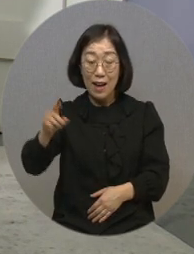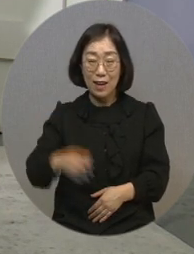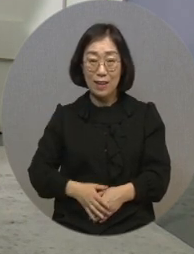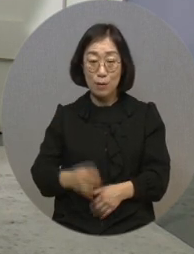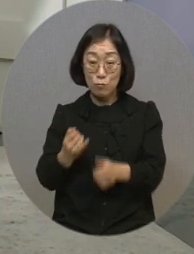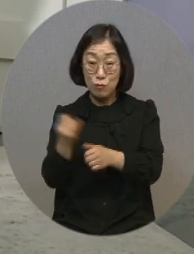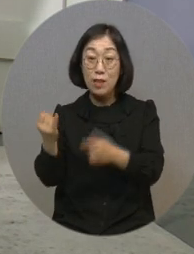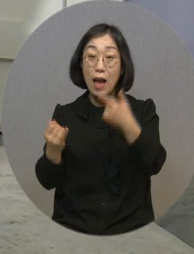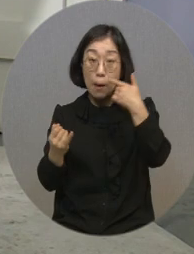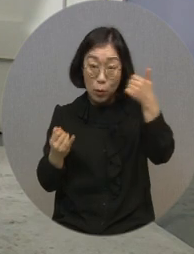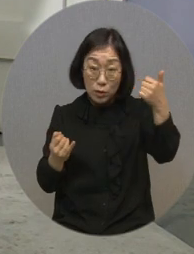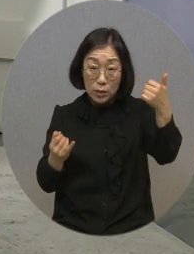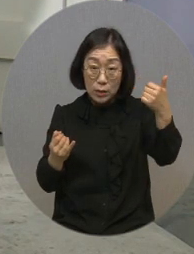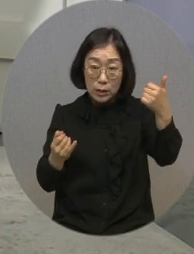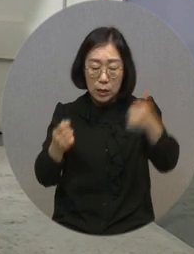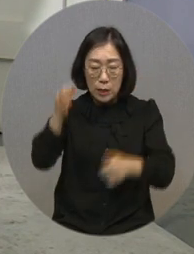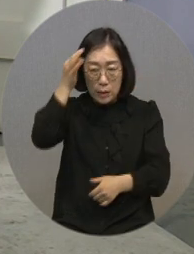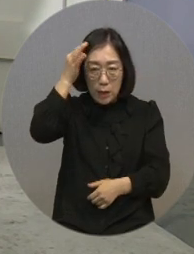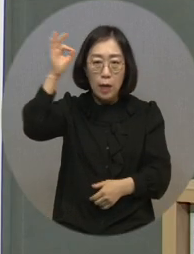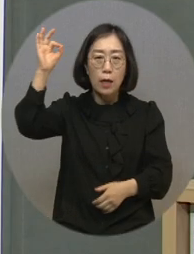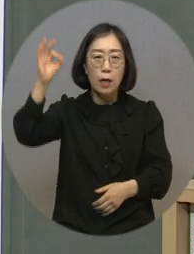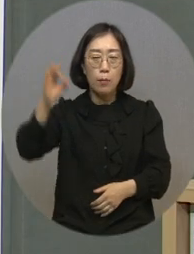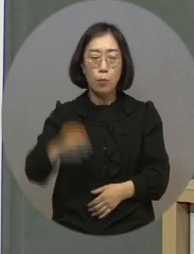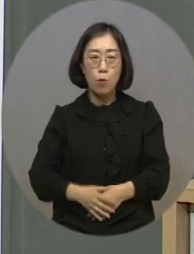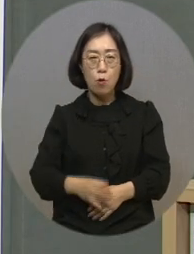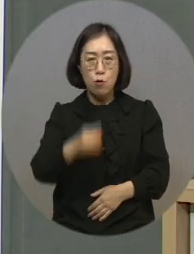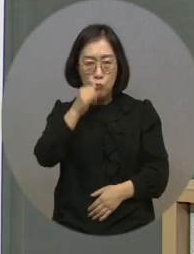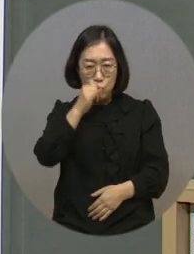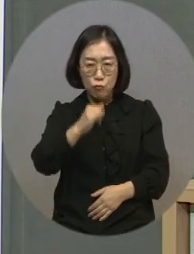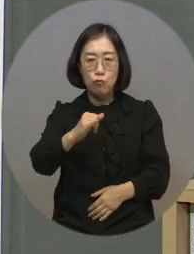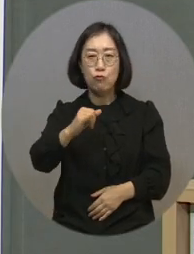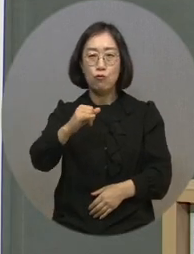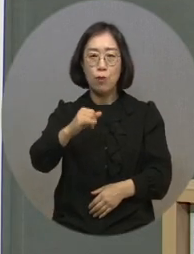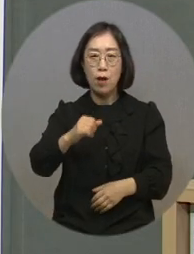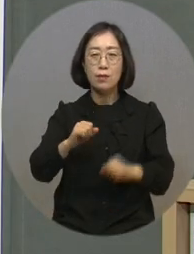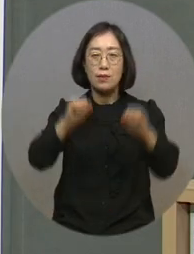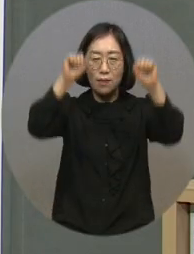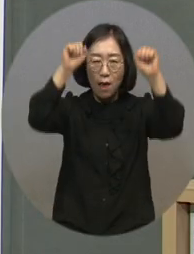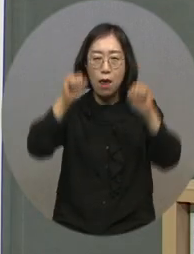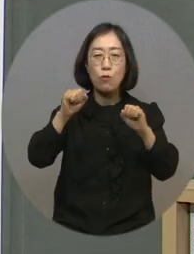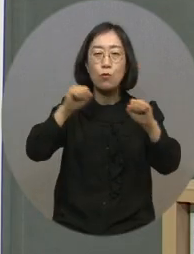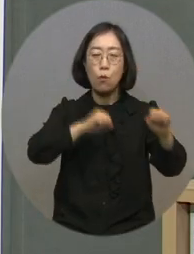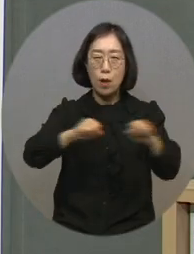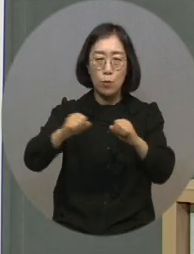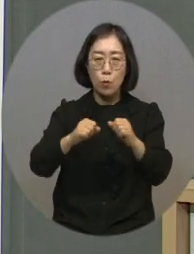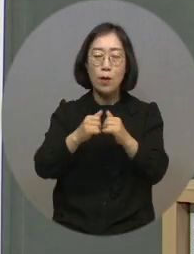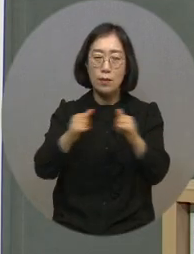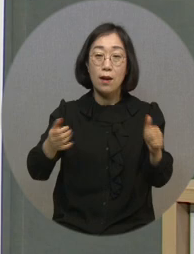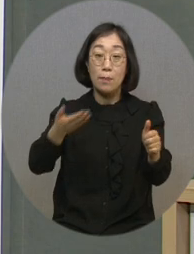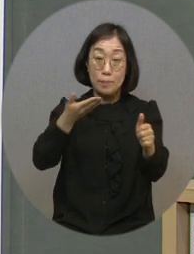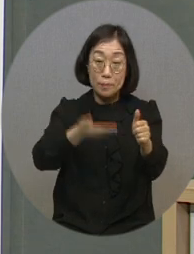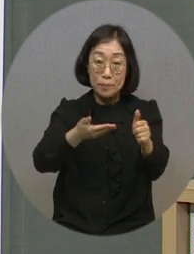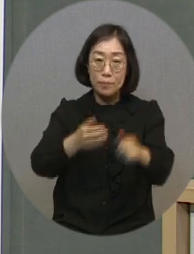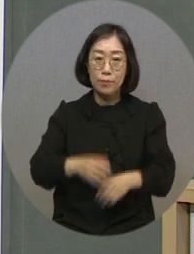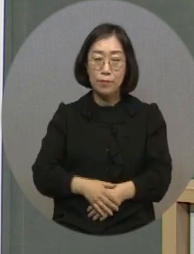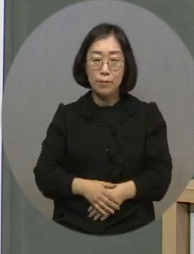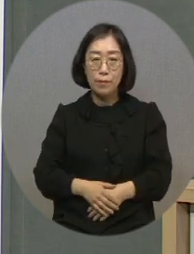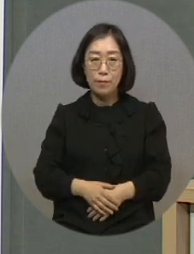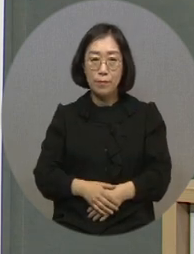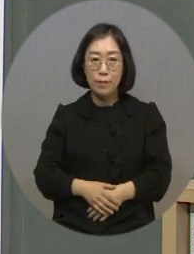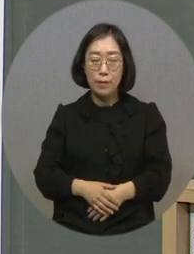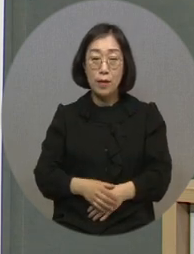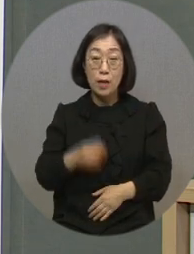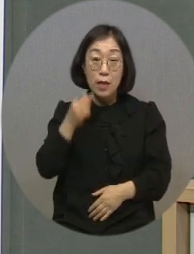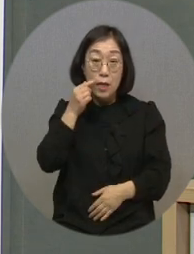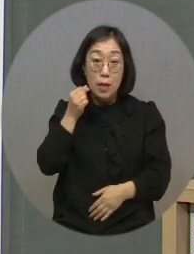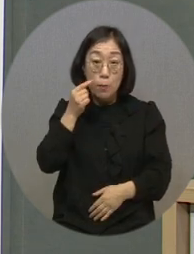이미 고인이 되셨지만은 예, 예. 훌륭한 체육인이다 하는 걸 제가 기억하는 거는 그분이 그 히로시마인가?